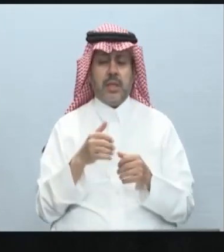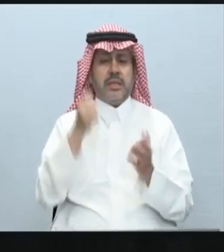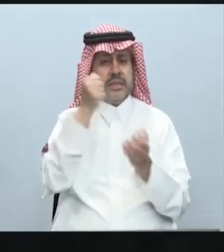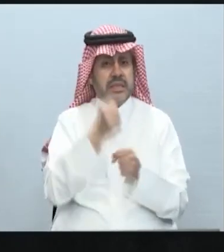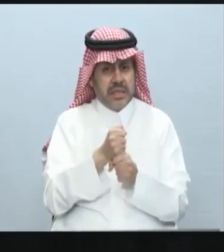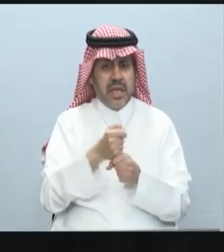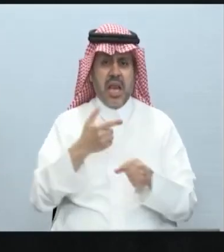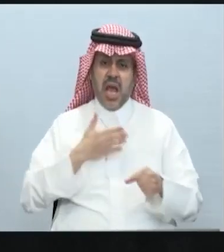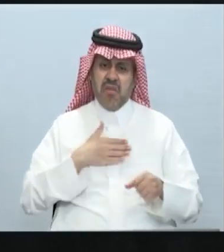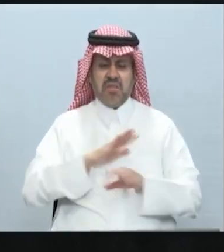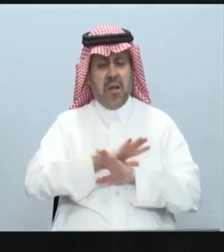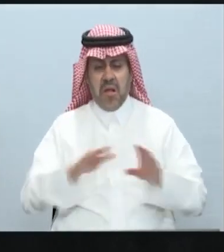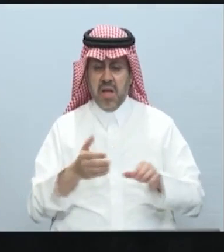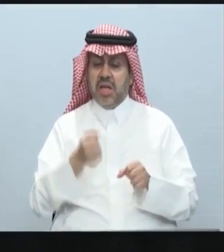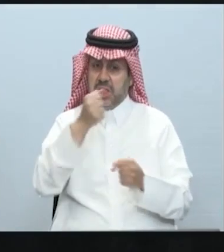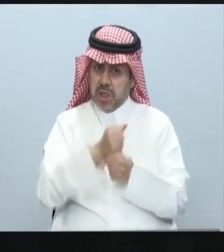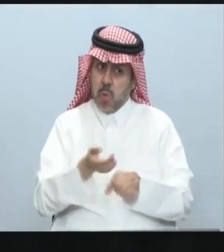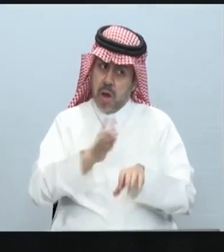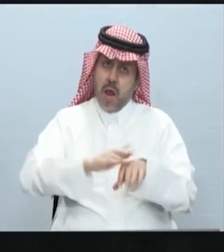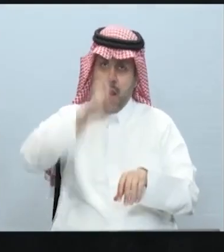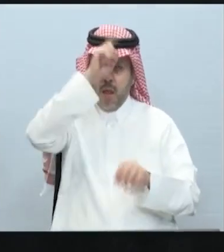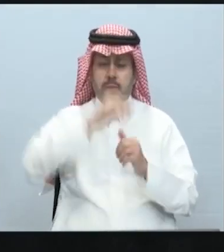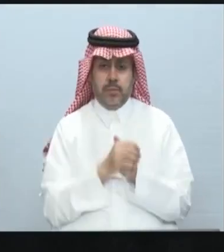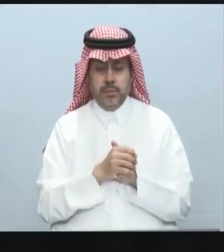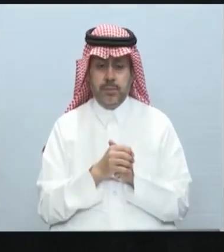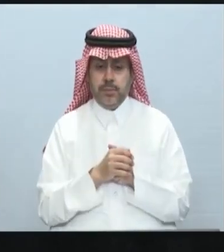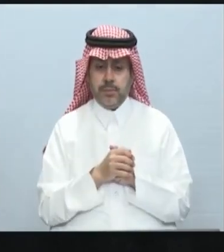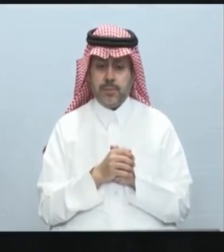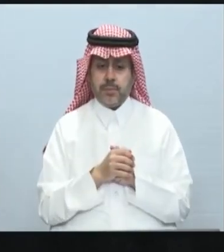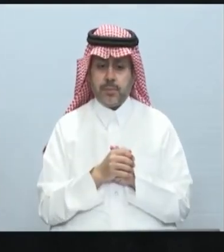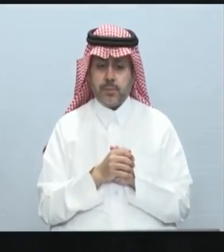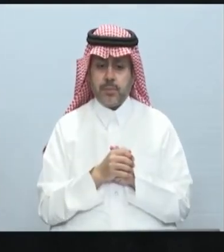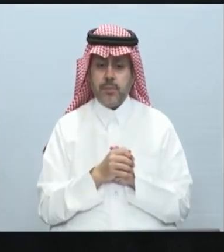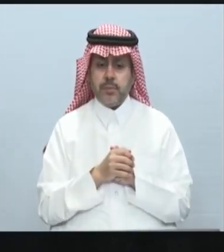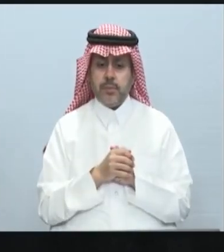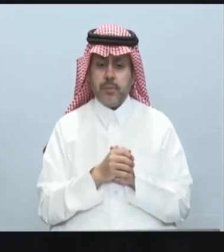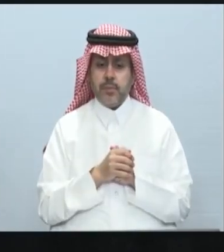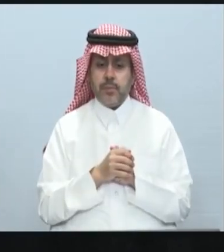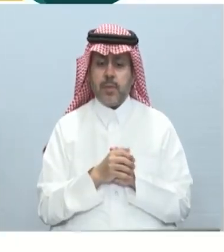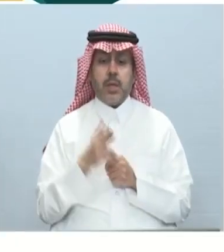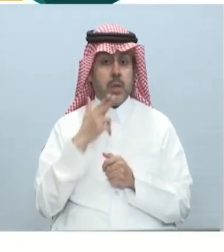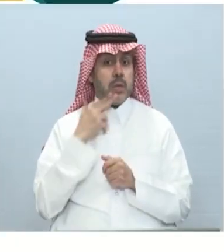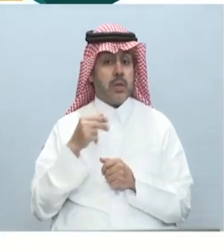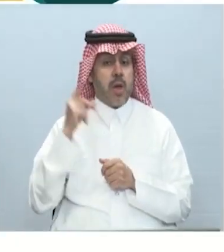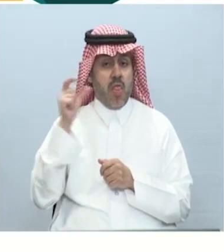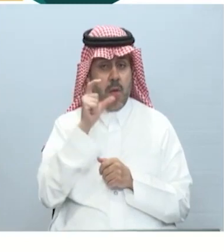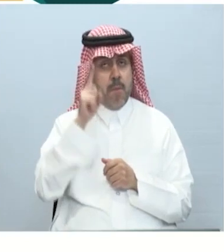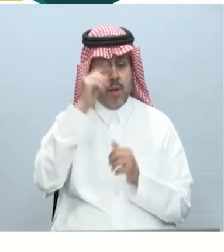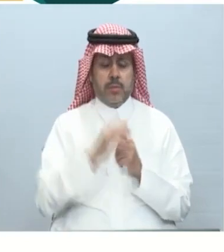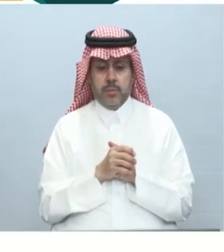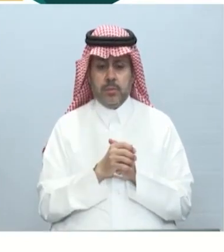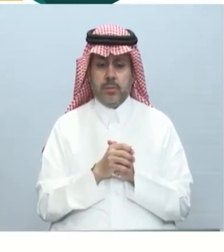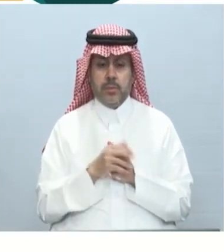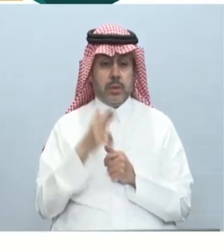كما سياتينا في درس التوكل فكل ذلك مرتبط بعضه ببعض كذلك حسن الظن بالله